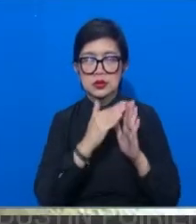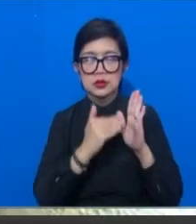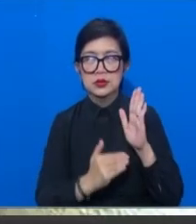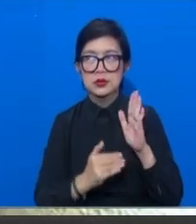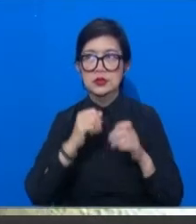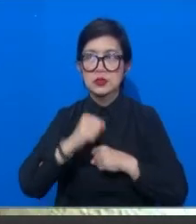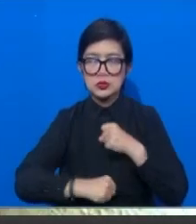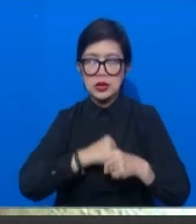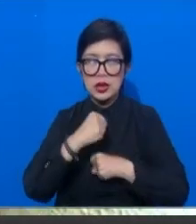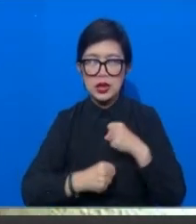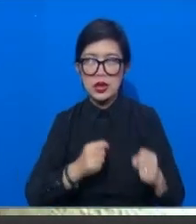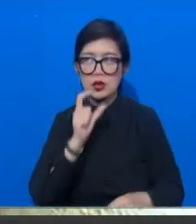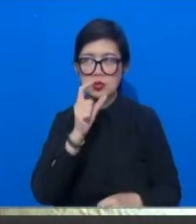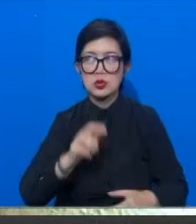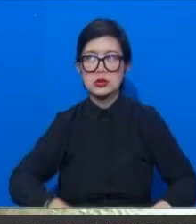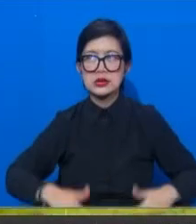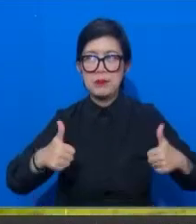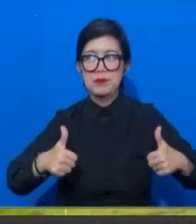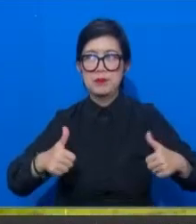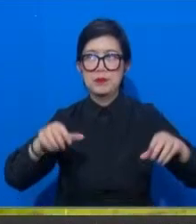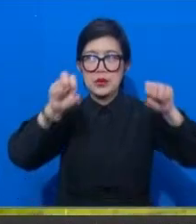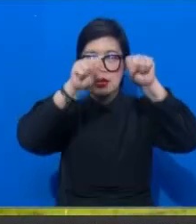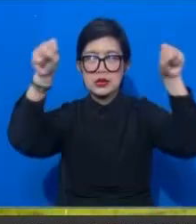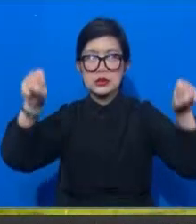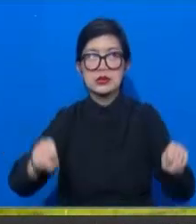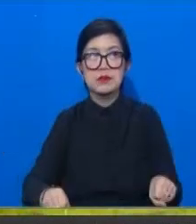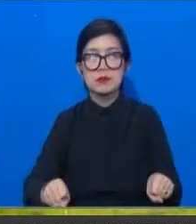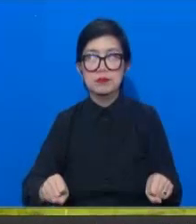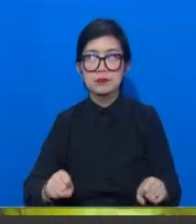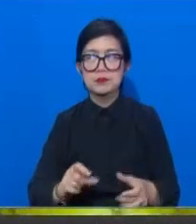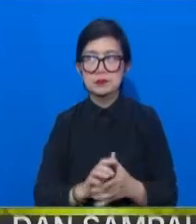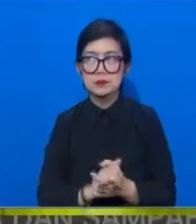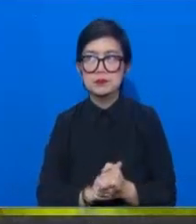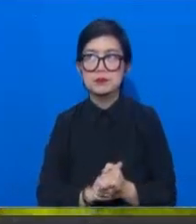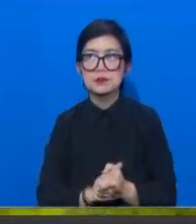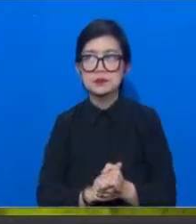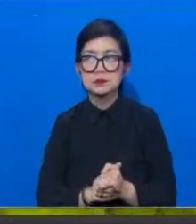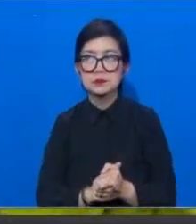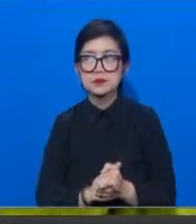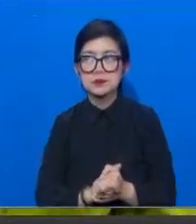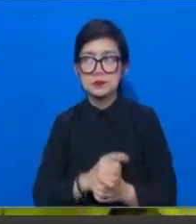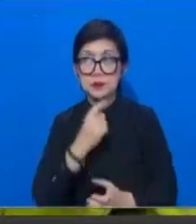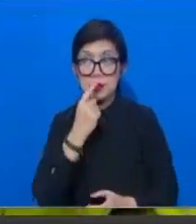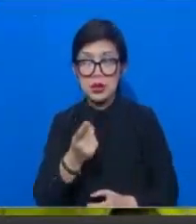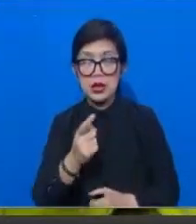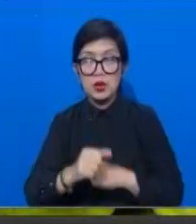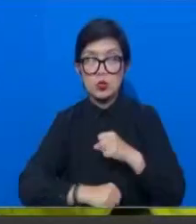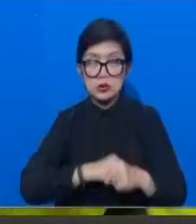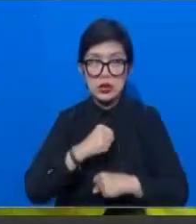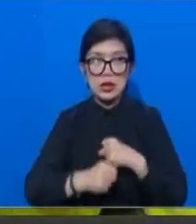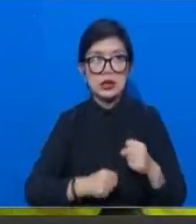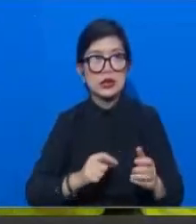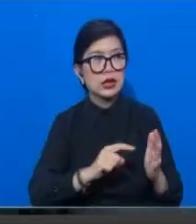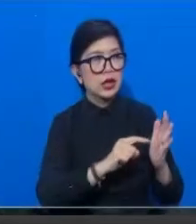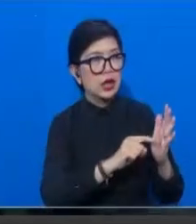upaya Pertamina dalam mempersiapkan kesiapan sistem dan infrastruktur yang ada. Irto menambahkan upaya ini merupakan langkah